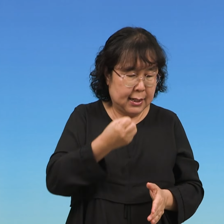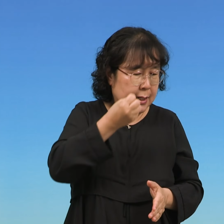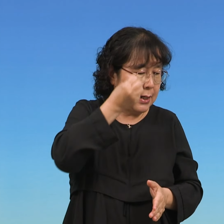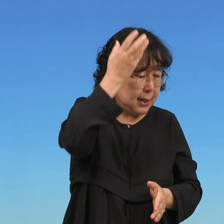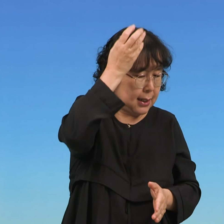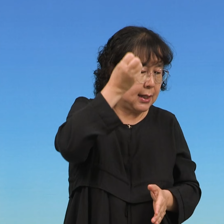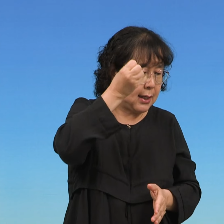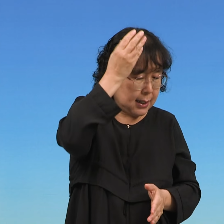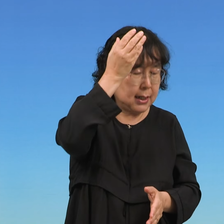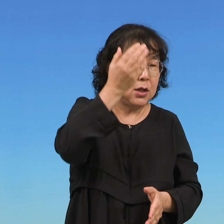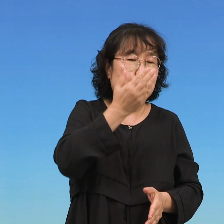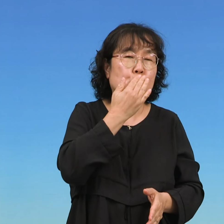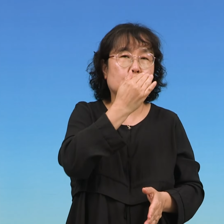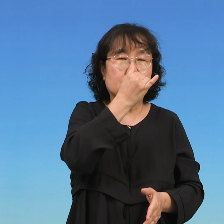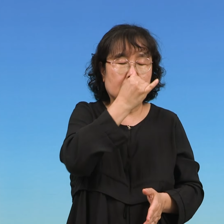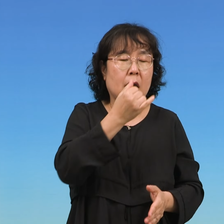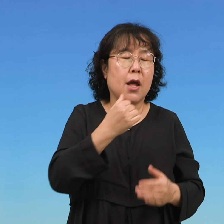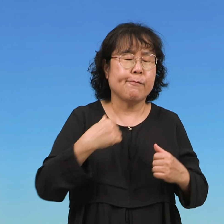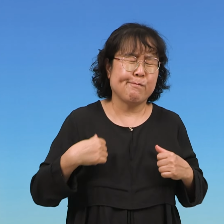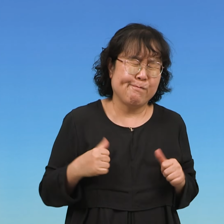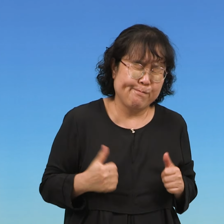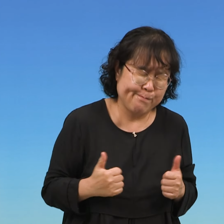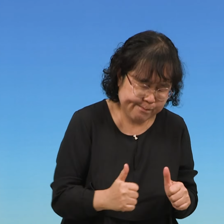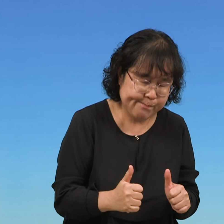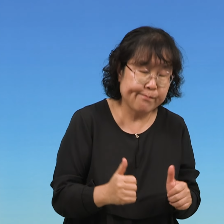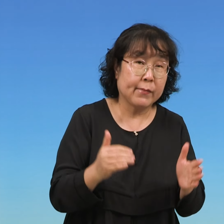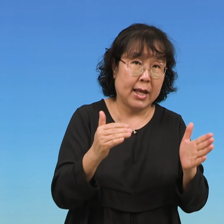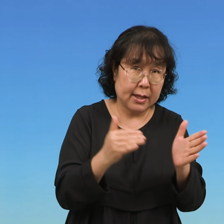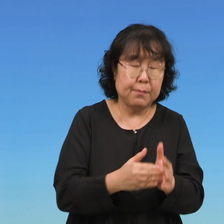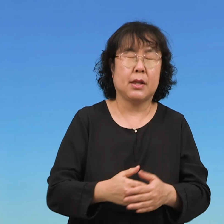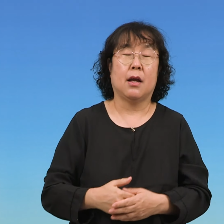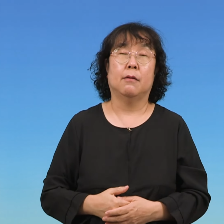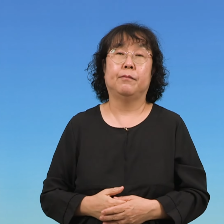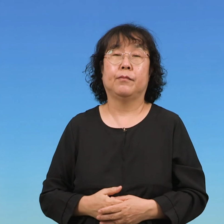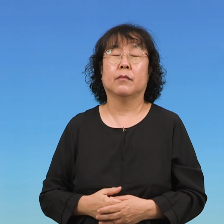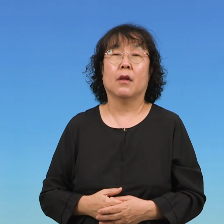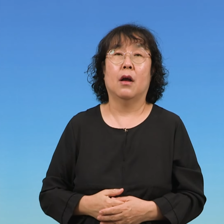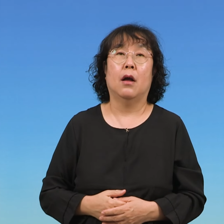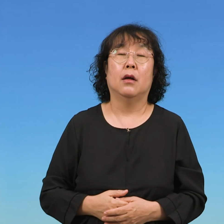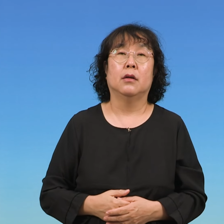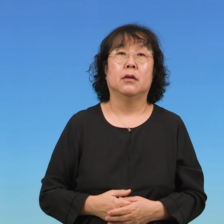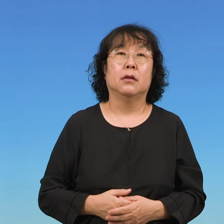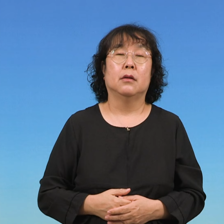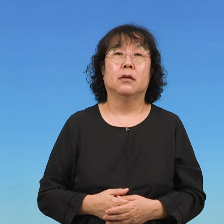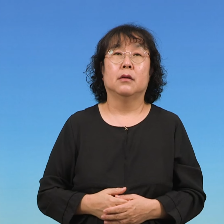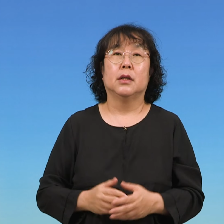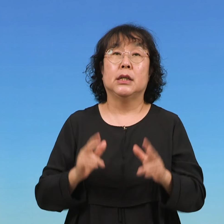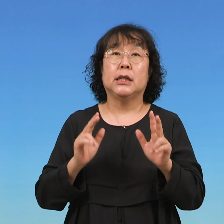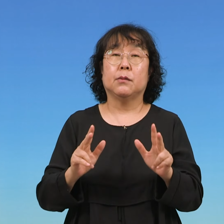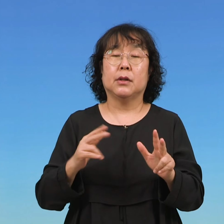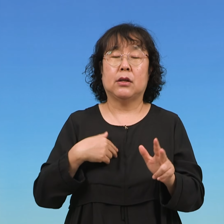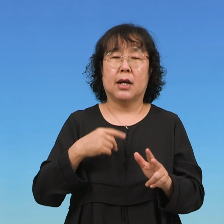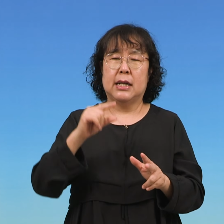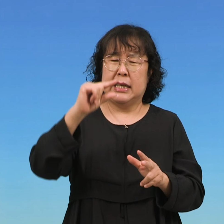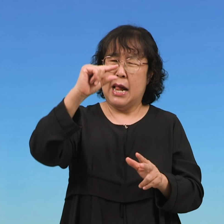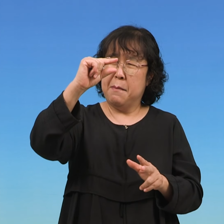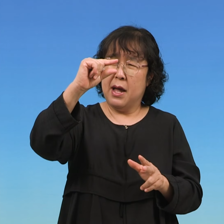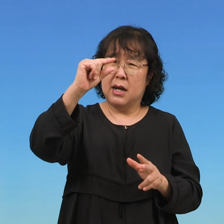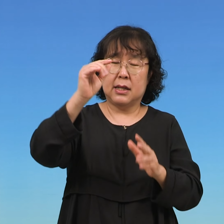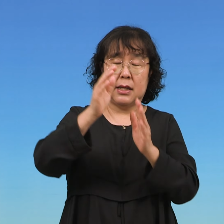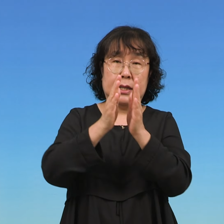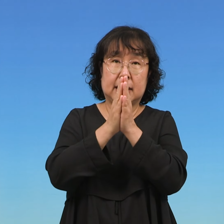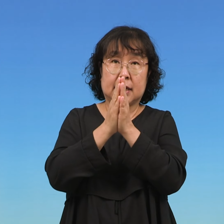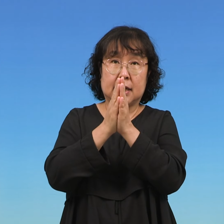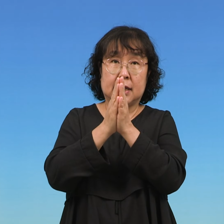책 제목이 이치기 위해 산 사람 이렇게 잡은 겁니다 제가 지금도요 그 얇은